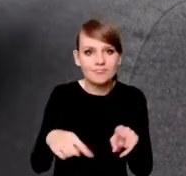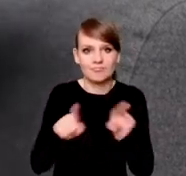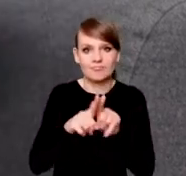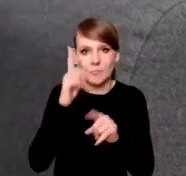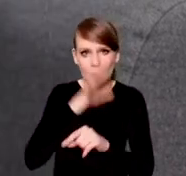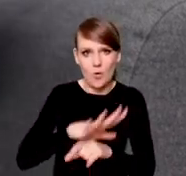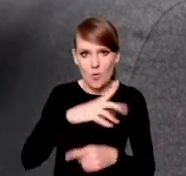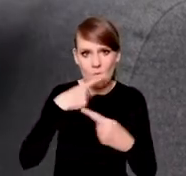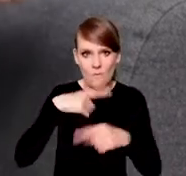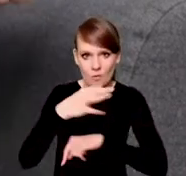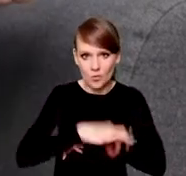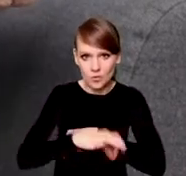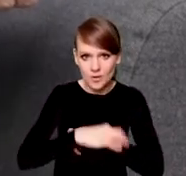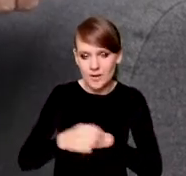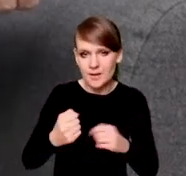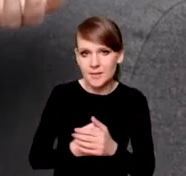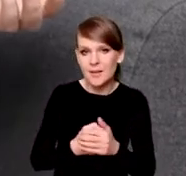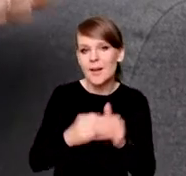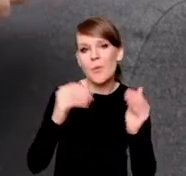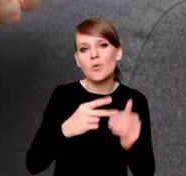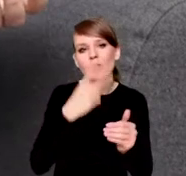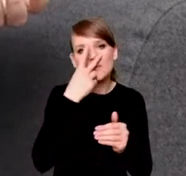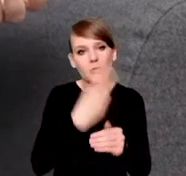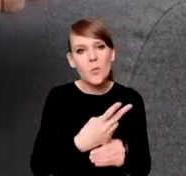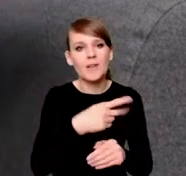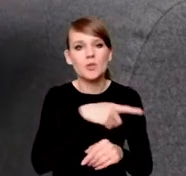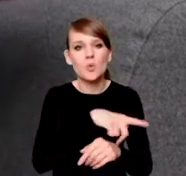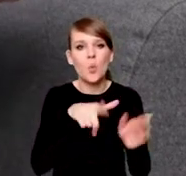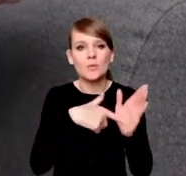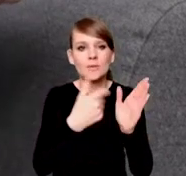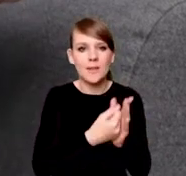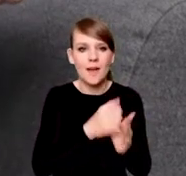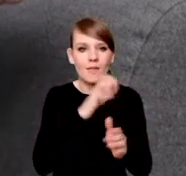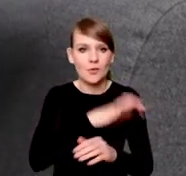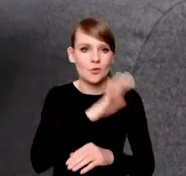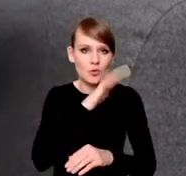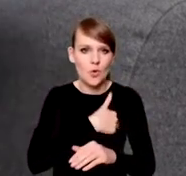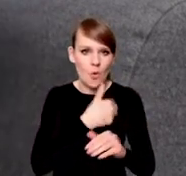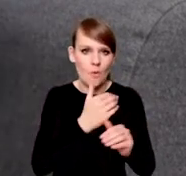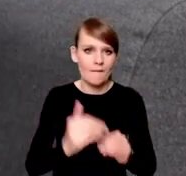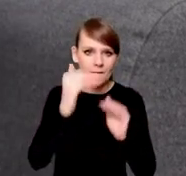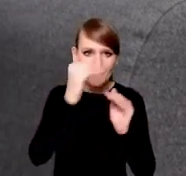Systemowo, patrząc na ustawę o szkolnictwie wyższym i nauce,